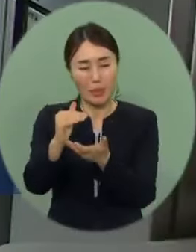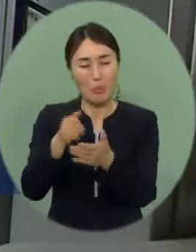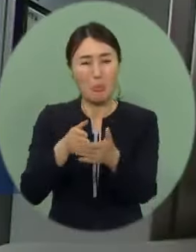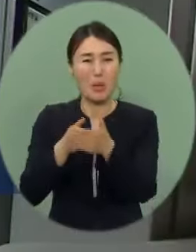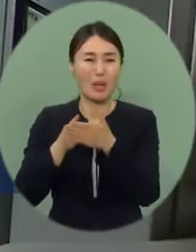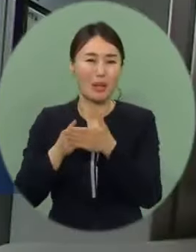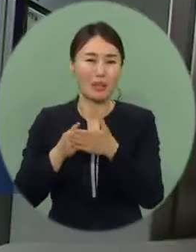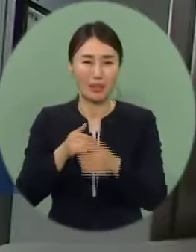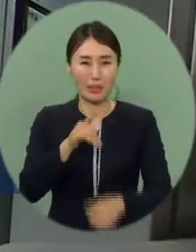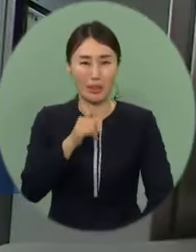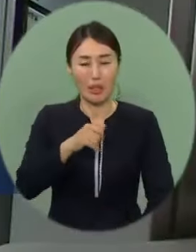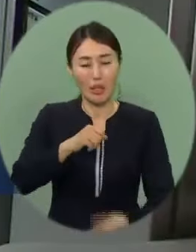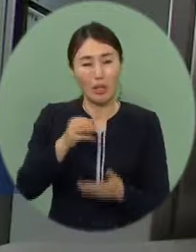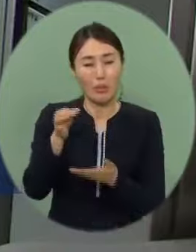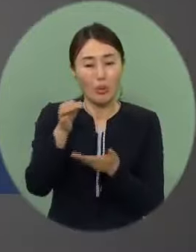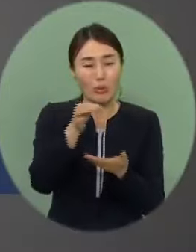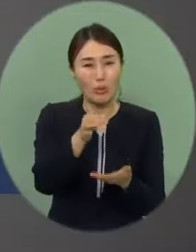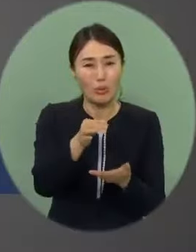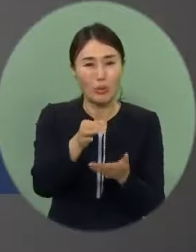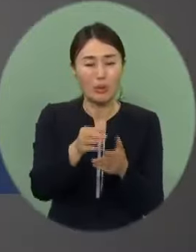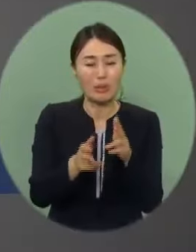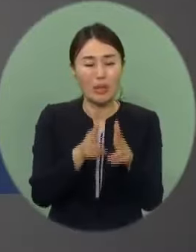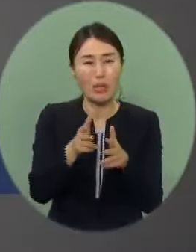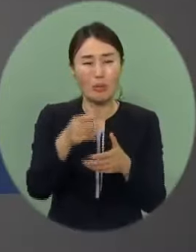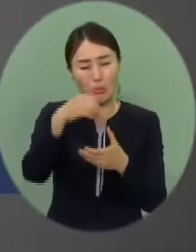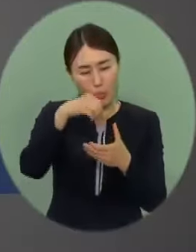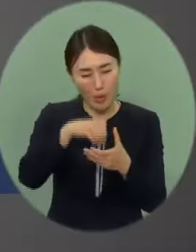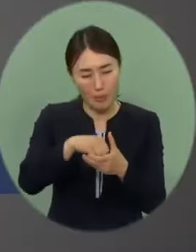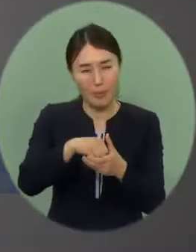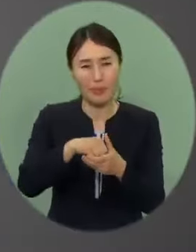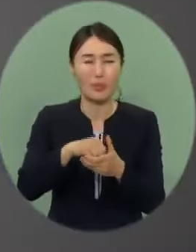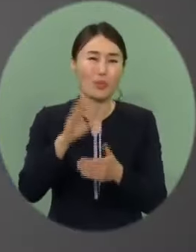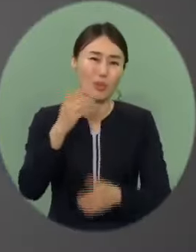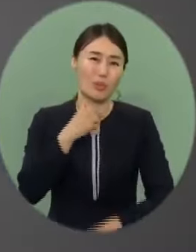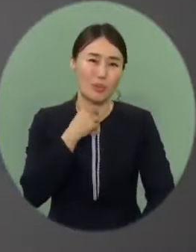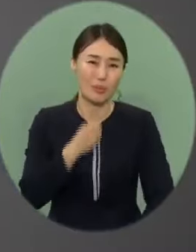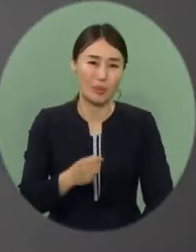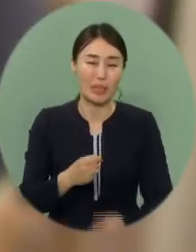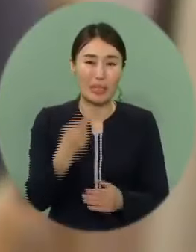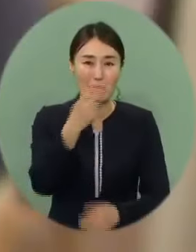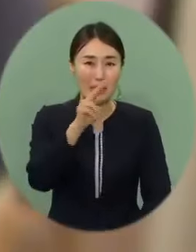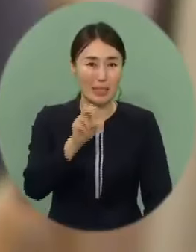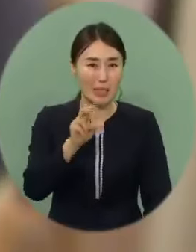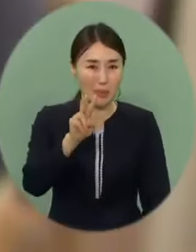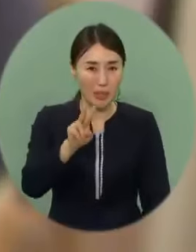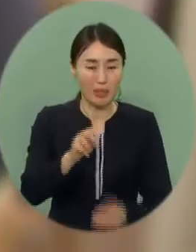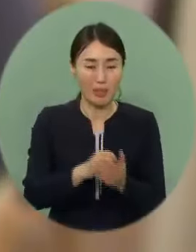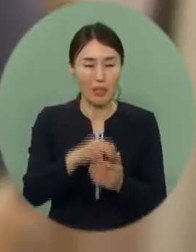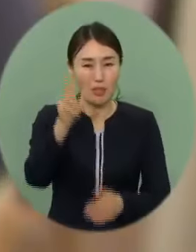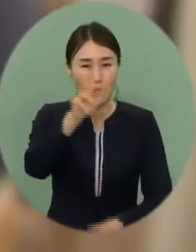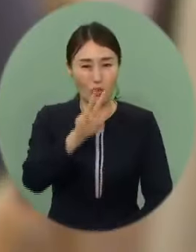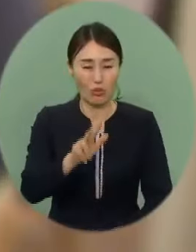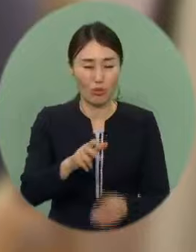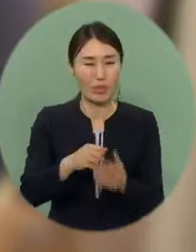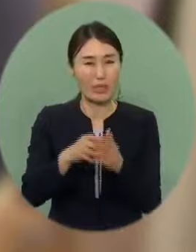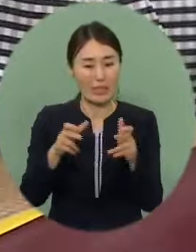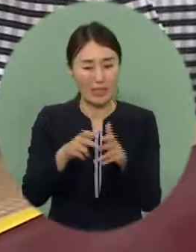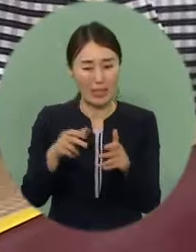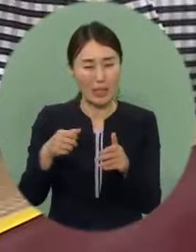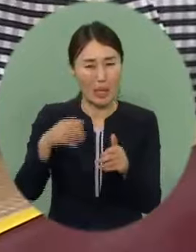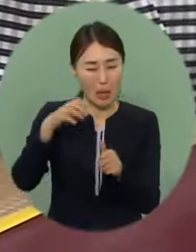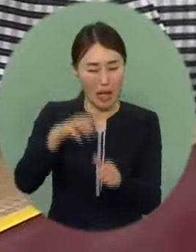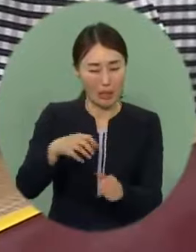있어요 보조금 지급 대상 사업에 포함시키는 것이 지난 2022년 전국의 장애인 학대 피해는